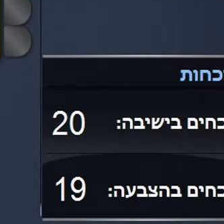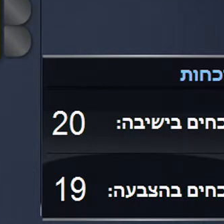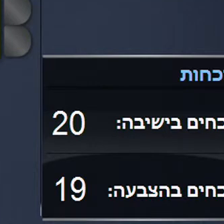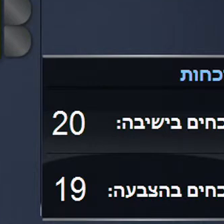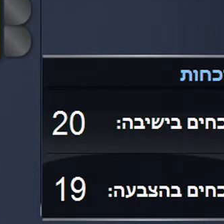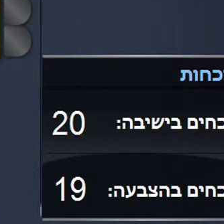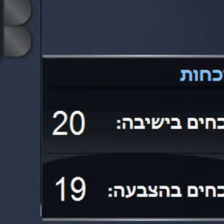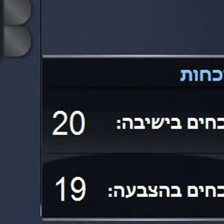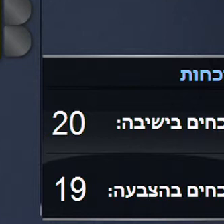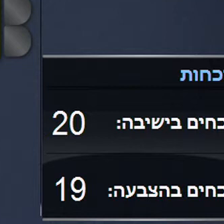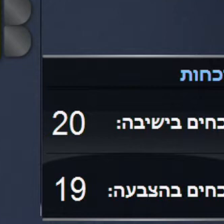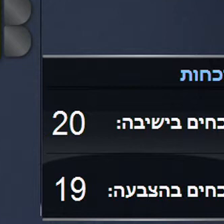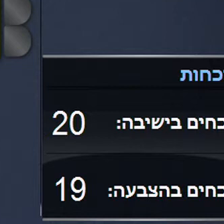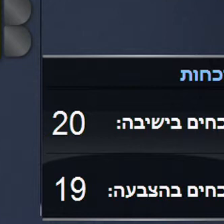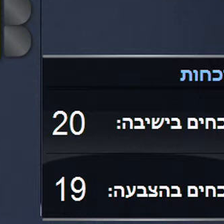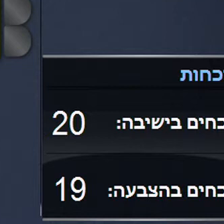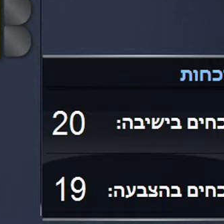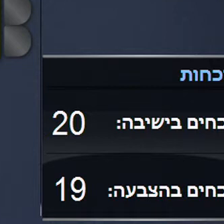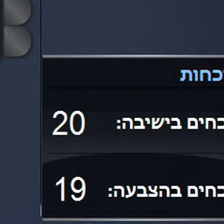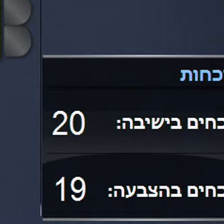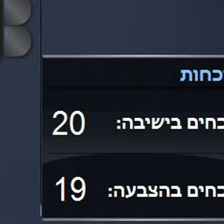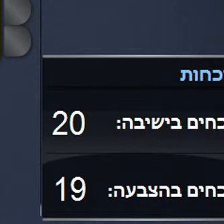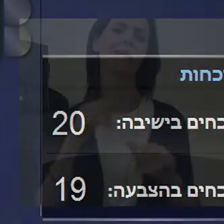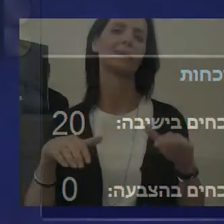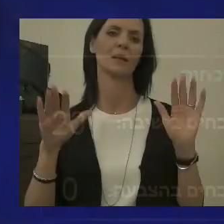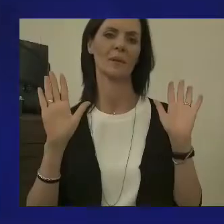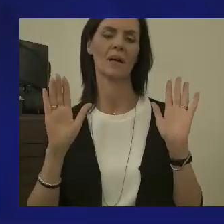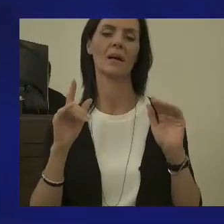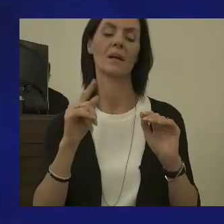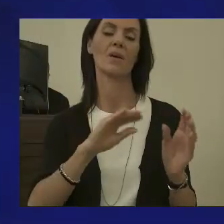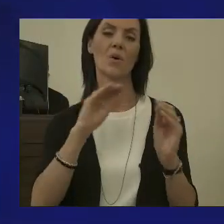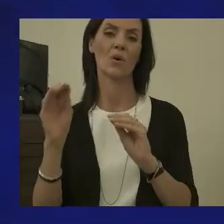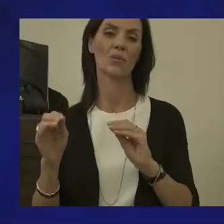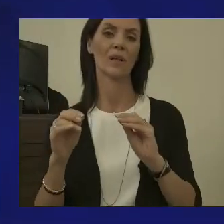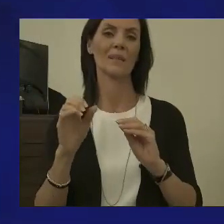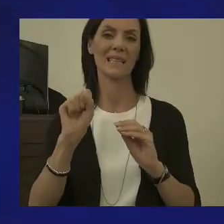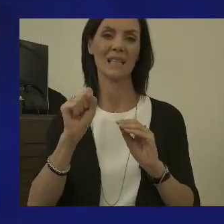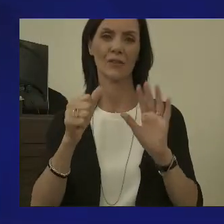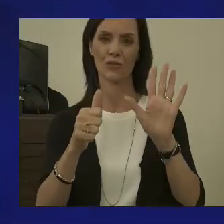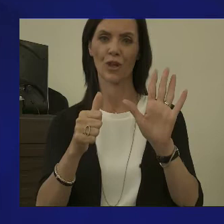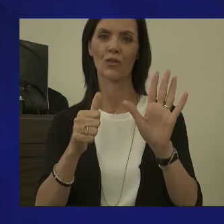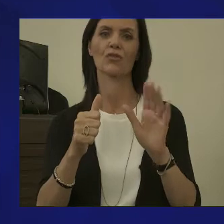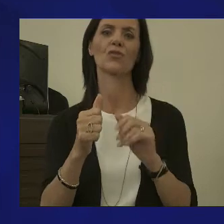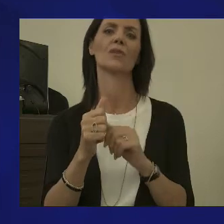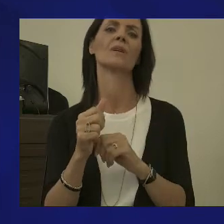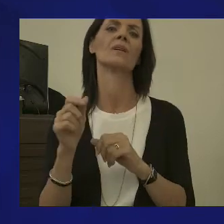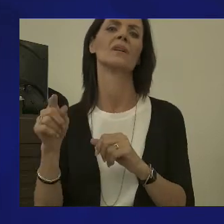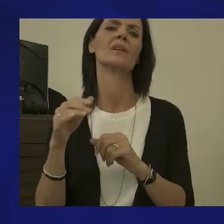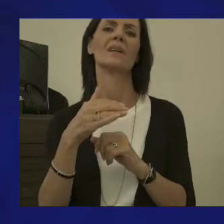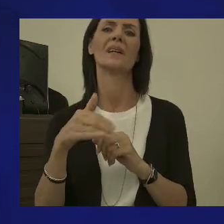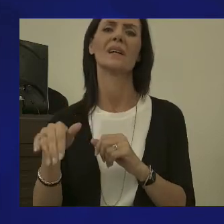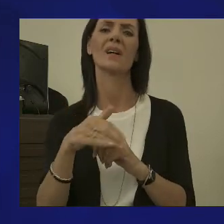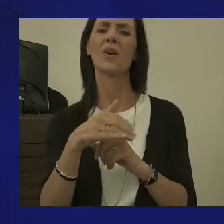בעד 1, נגד 17, 1 נמנע. אנחנו עוברים לסעיף 6 על סדר היום, ד' שליט בעם, רחוב